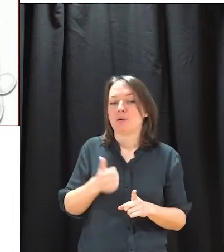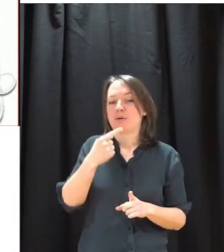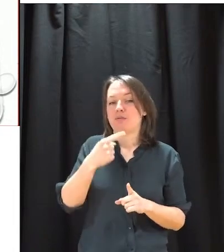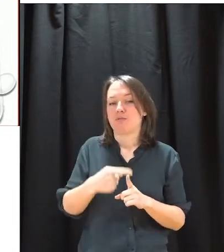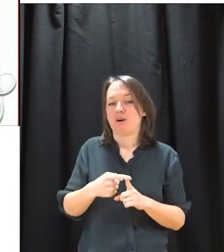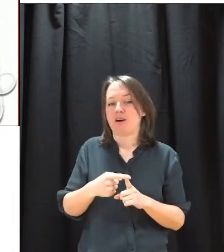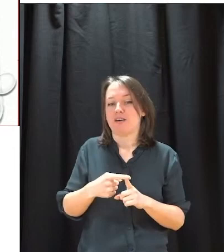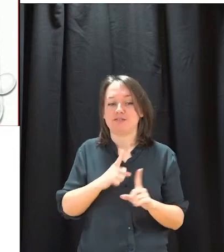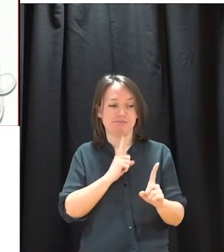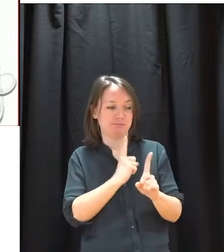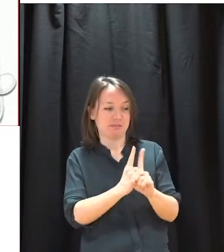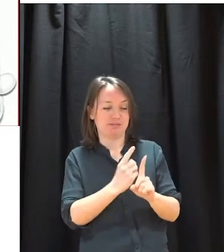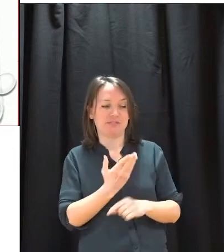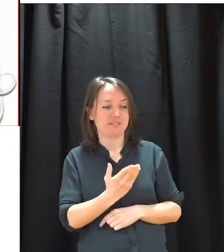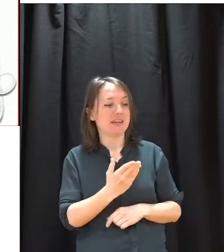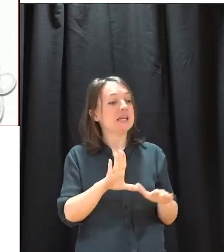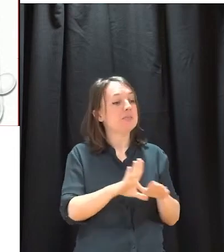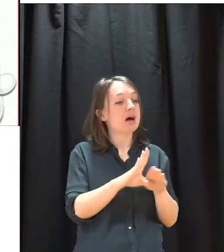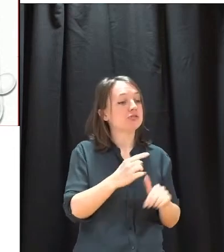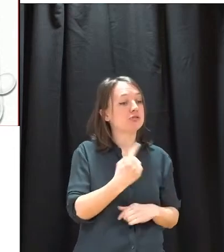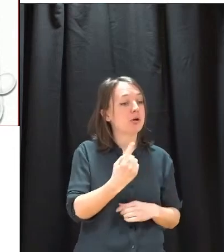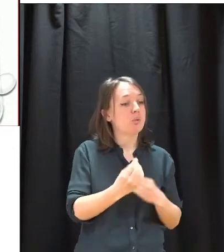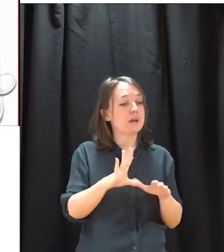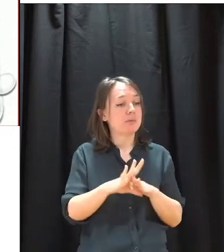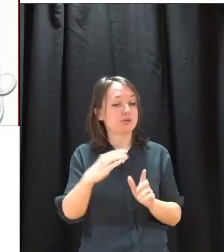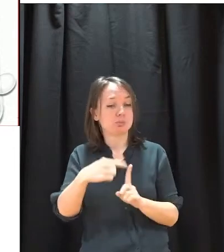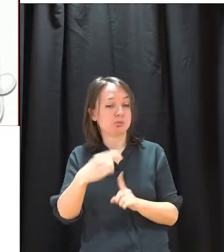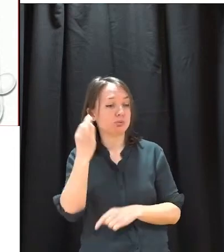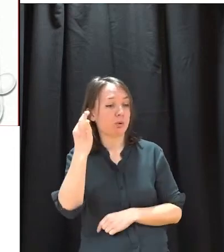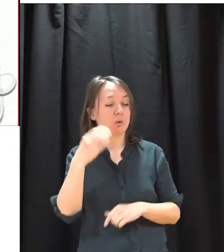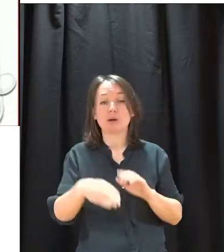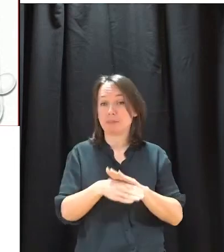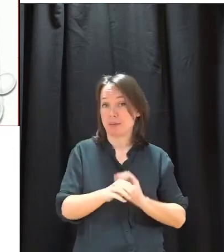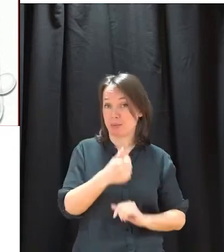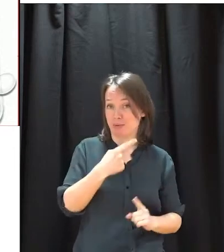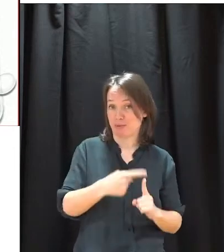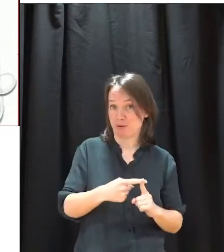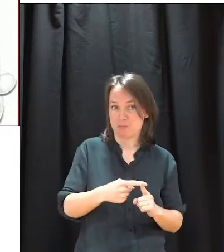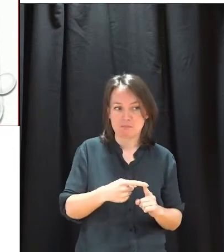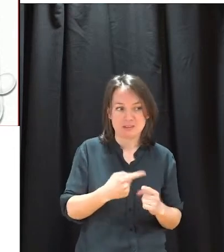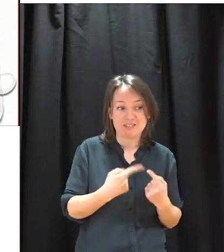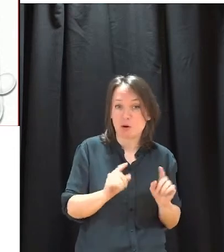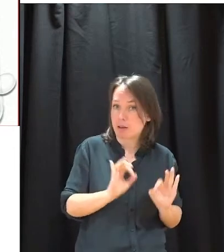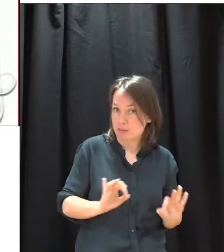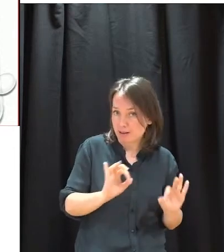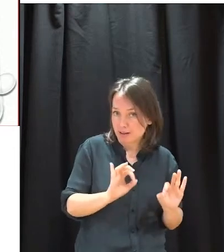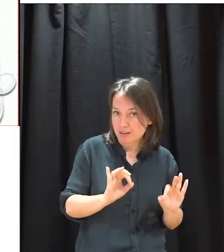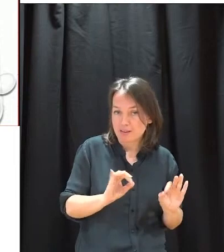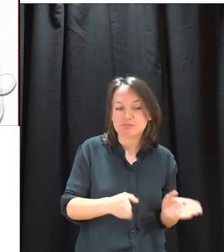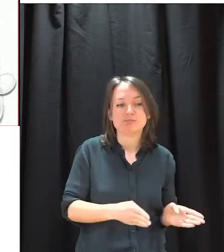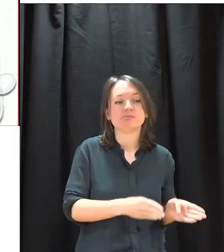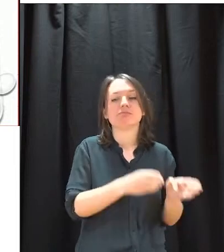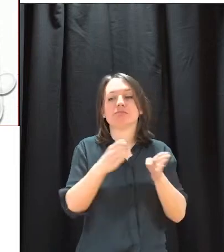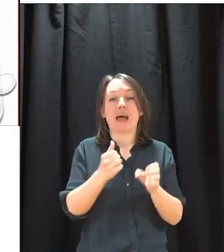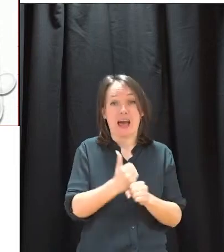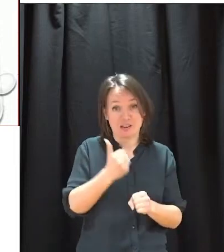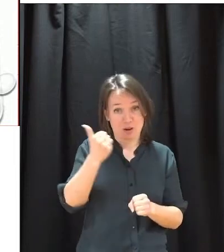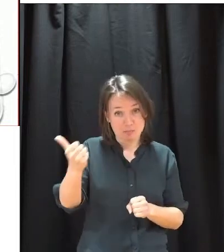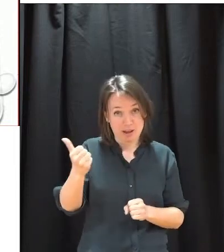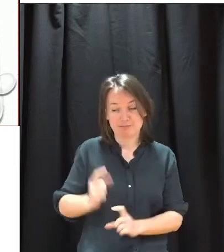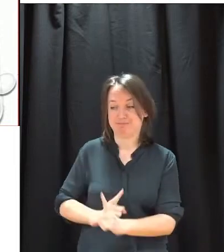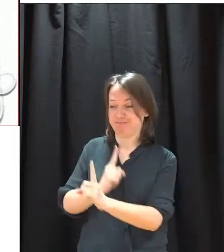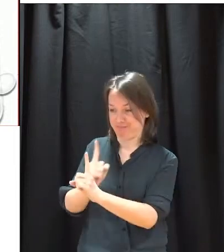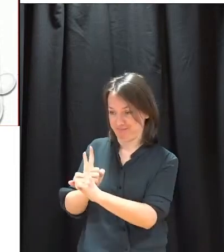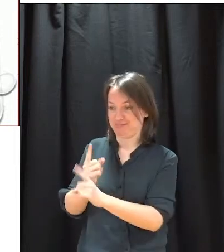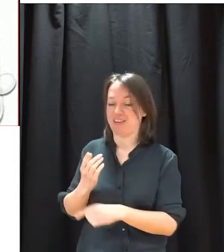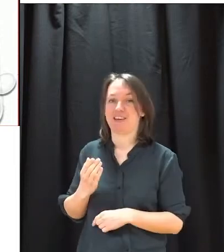n'y avait pas de différence entre juste une image seule ou une image avec le son. Et puis d'un seul coup, avec cet enfant, une année après, avec l'utilisation